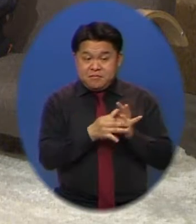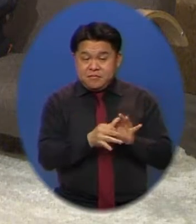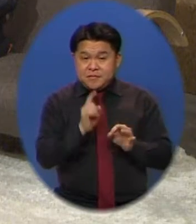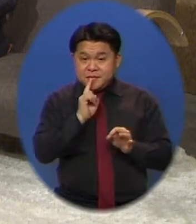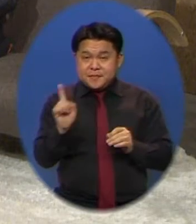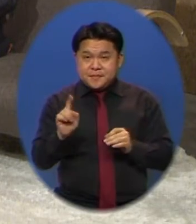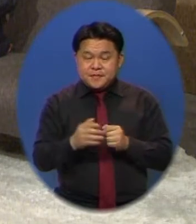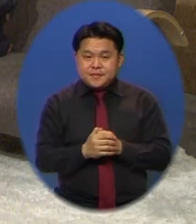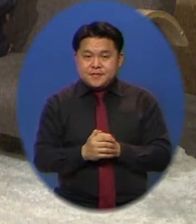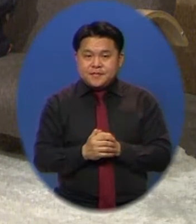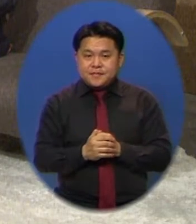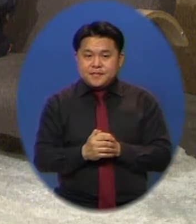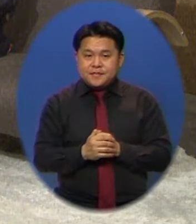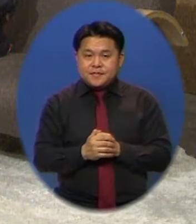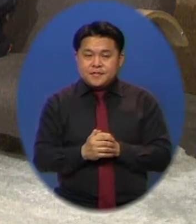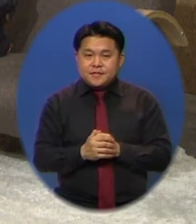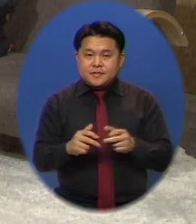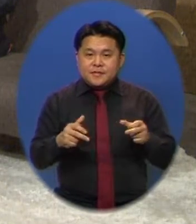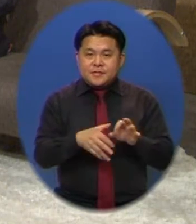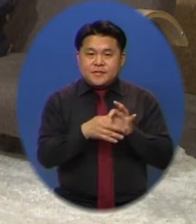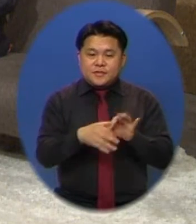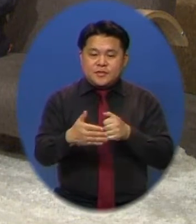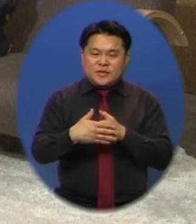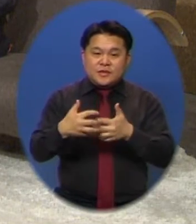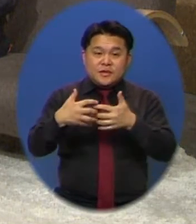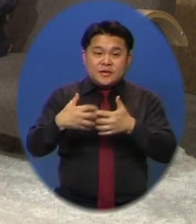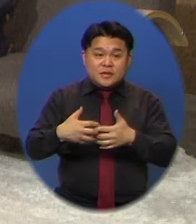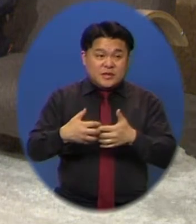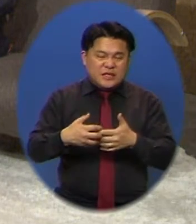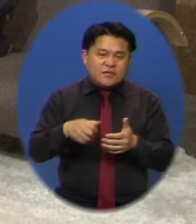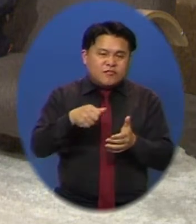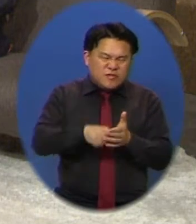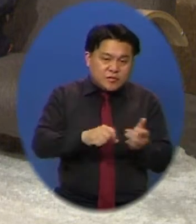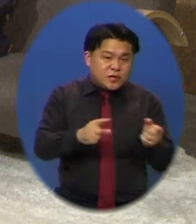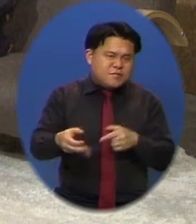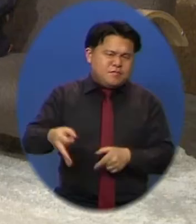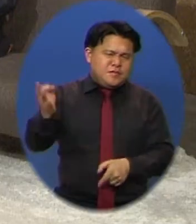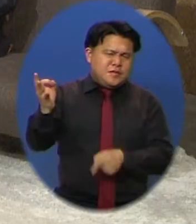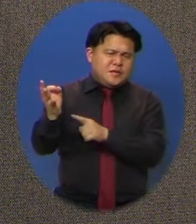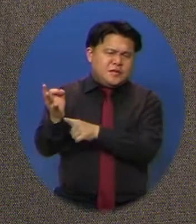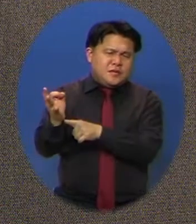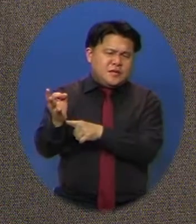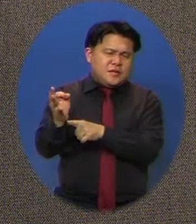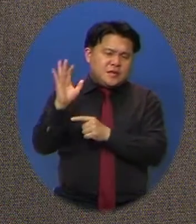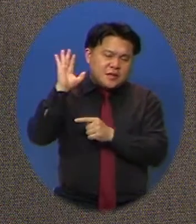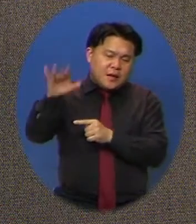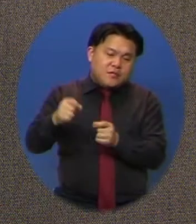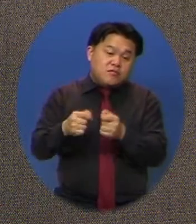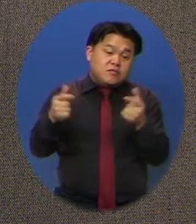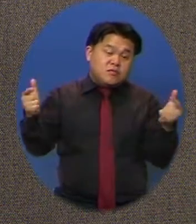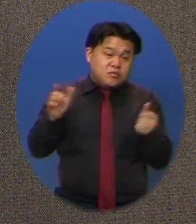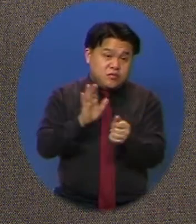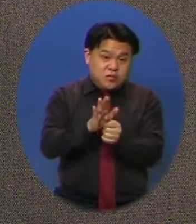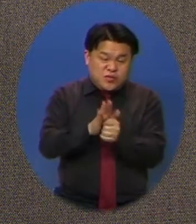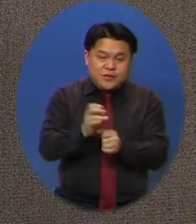말씀드리면 보장구 비용이 조금 비쌉니다. 그래서 보장구의 적용 범위도